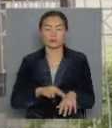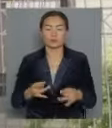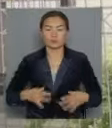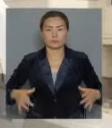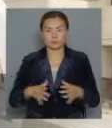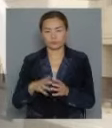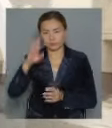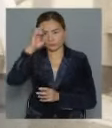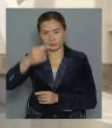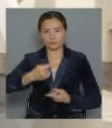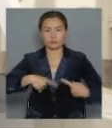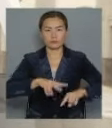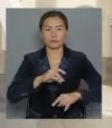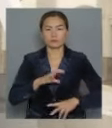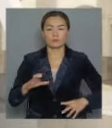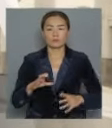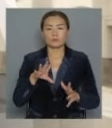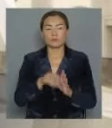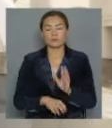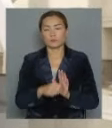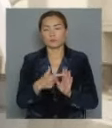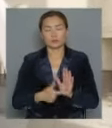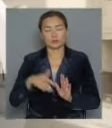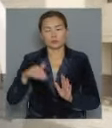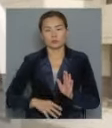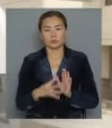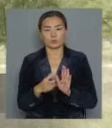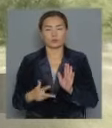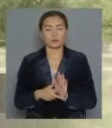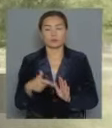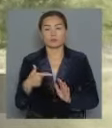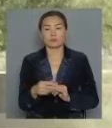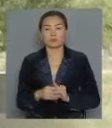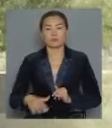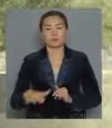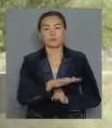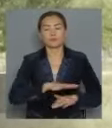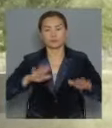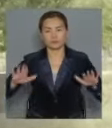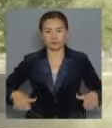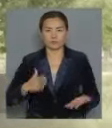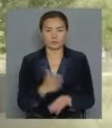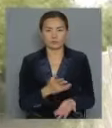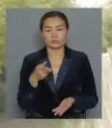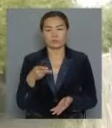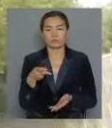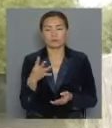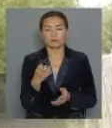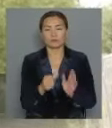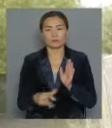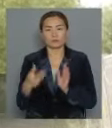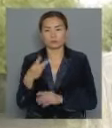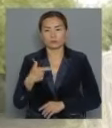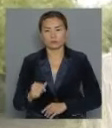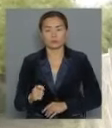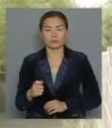мекемесінің мемлекеттік орман қоры есебінде 17908 гектар жер телімі бар болса, оның 2463